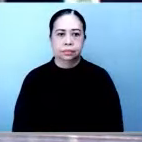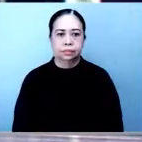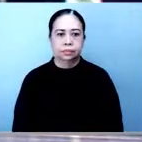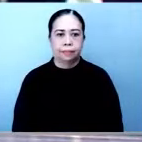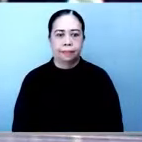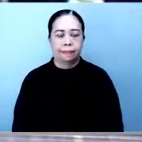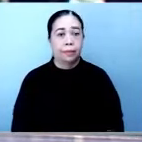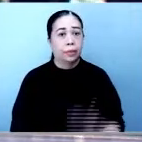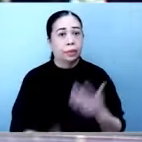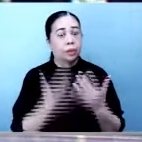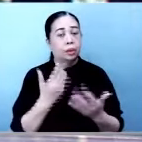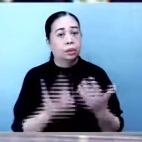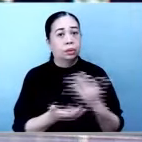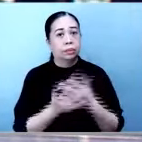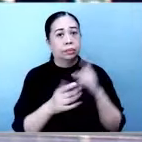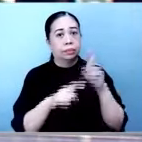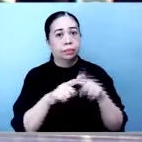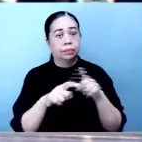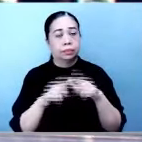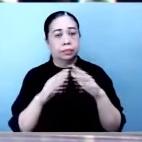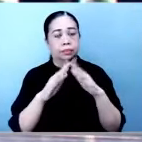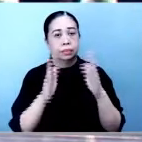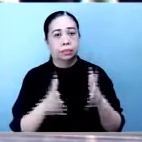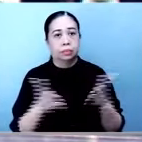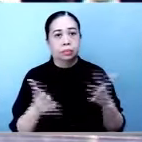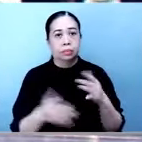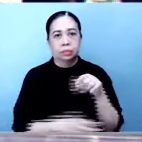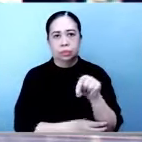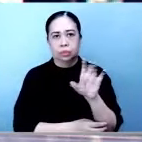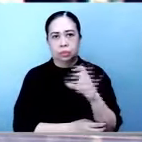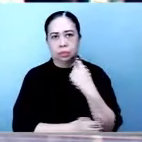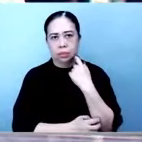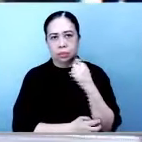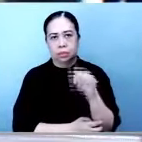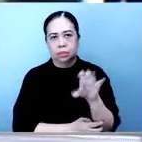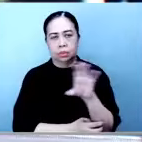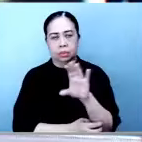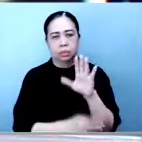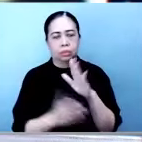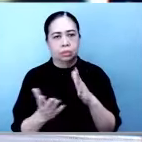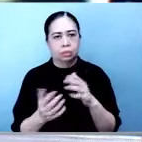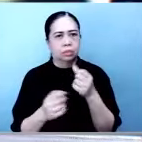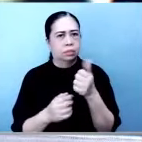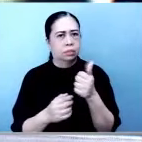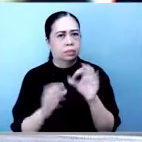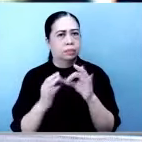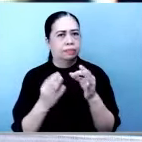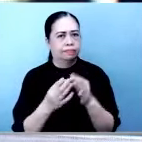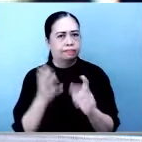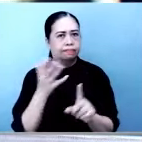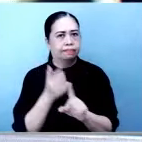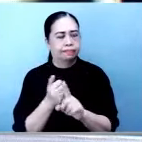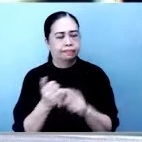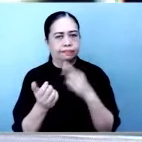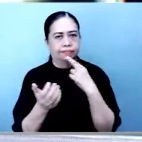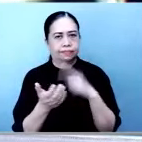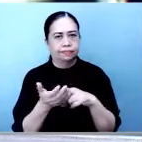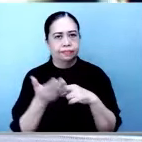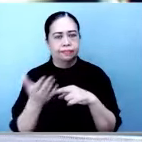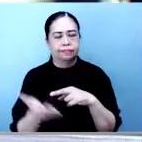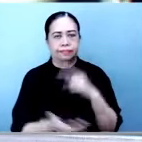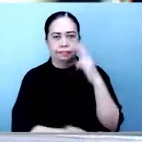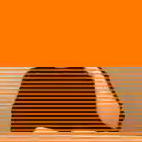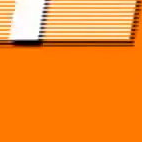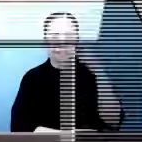Nasunog ang ilang paupahang bahay sa Quezon City kaninang hapon. Nasa 10 pamilya ang apektado. Nasa frontline ng balitang yan si Rainiel